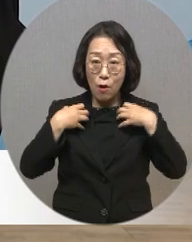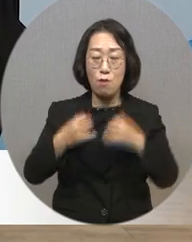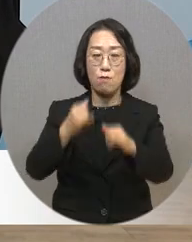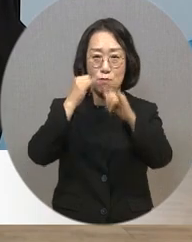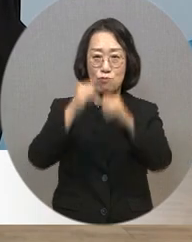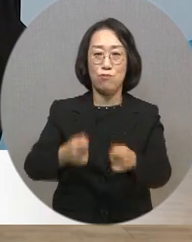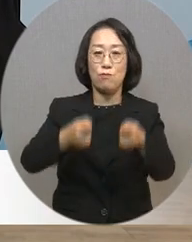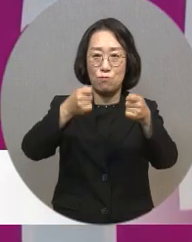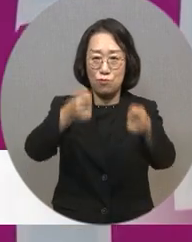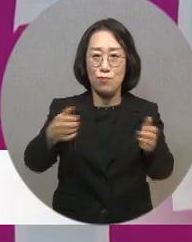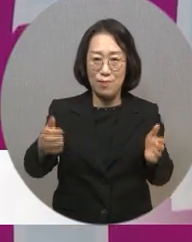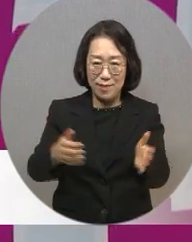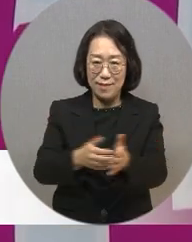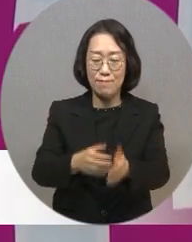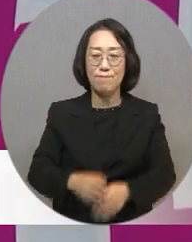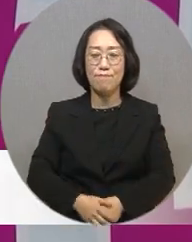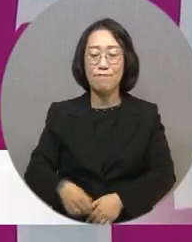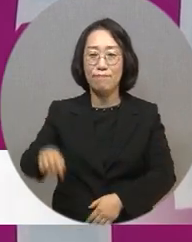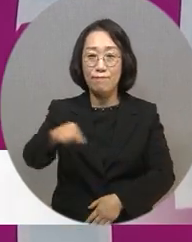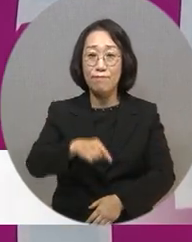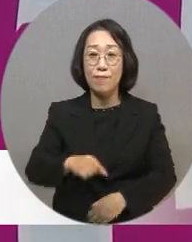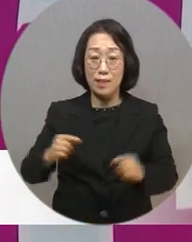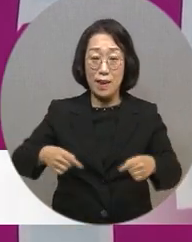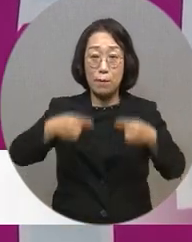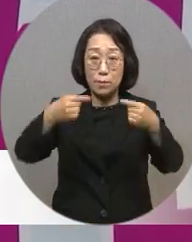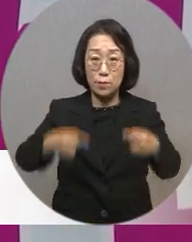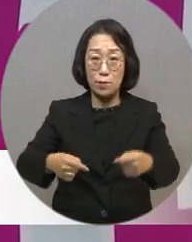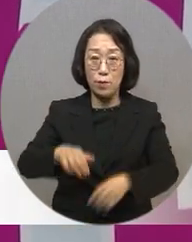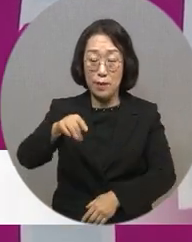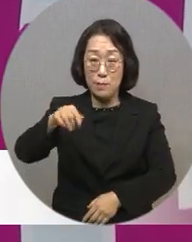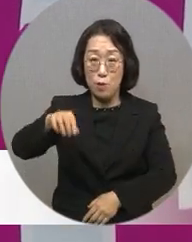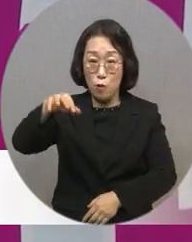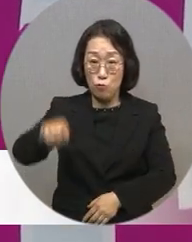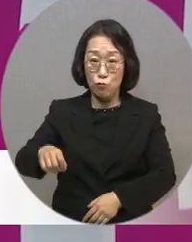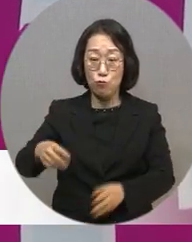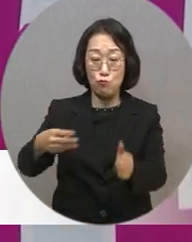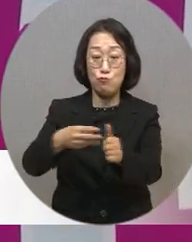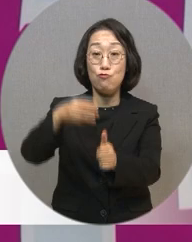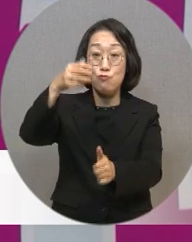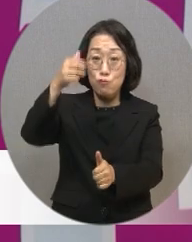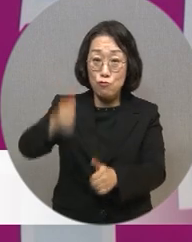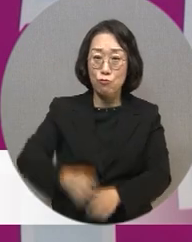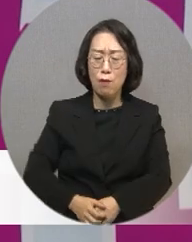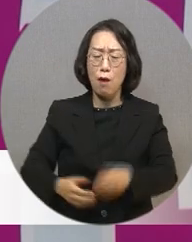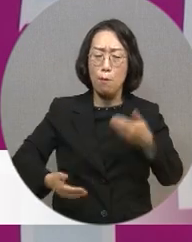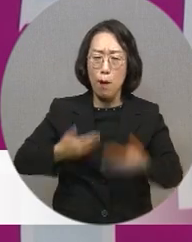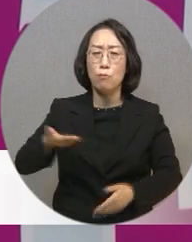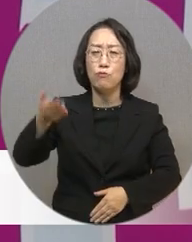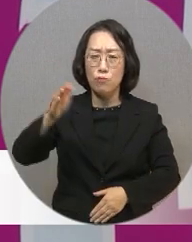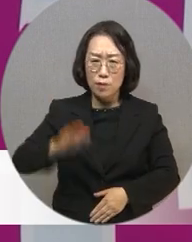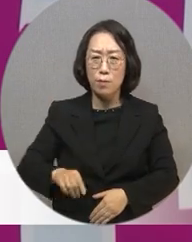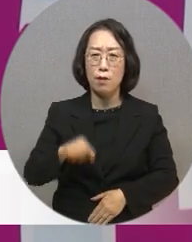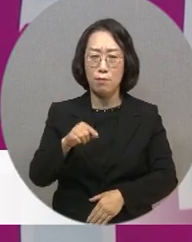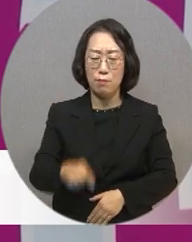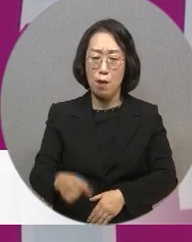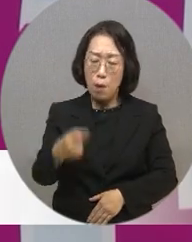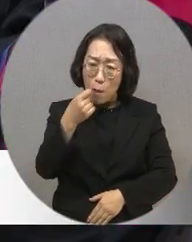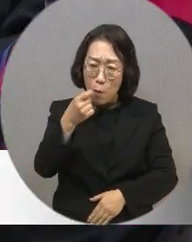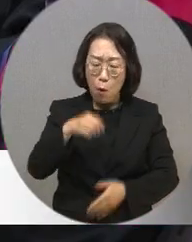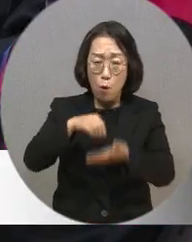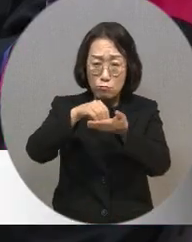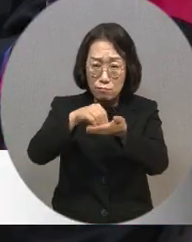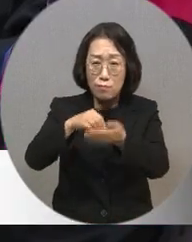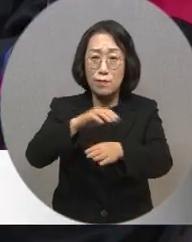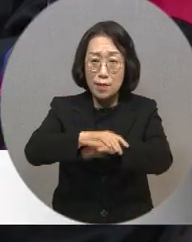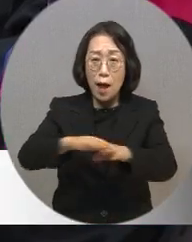의미를 더했습니다. 졸업식에 참석한 김철우 보성군수는 바쁜 생업에도 불구하고 교육을 잘